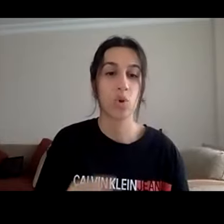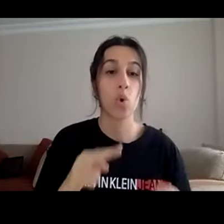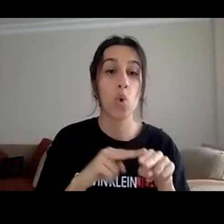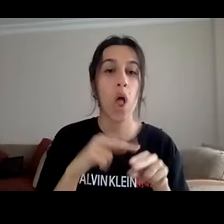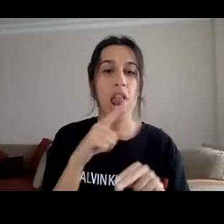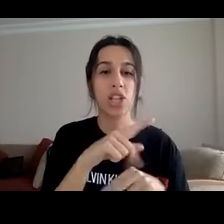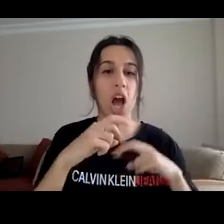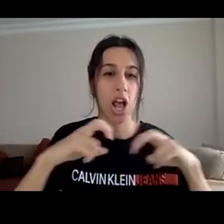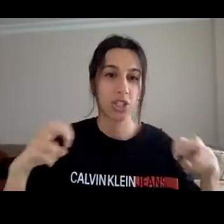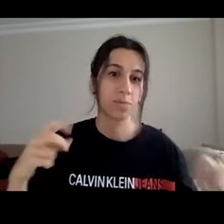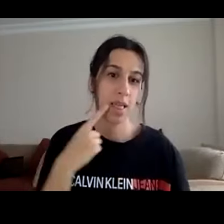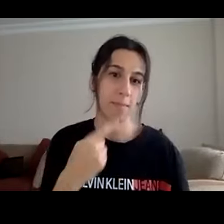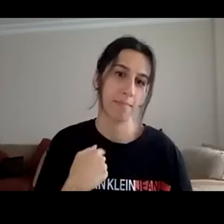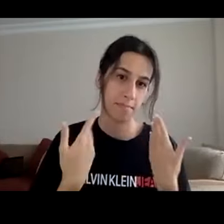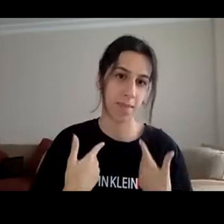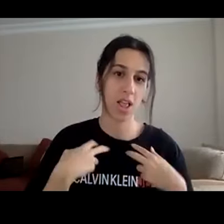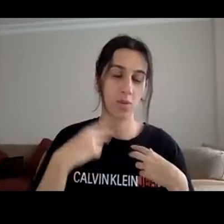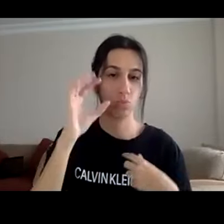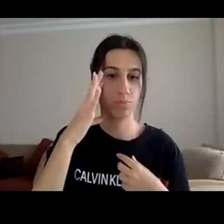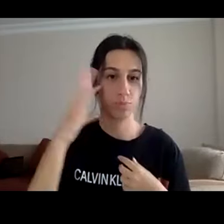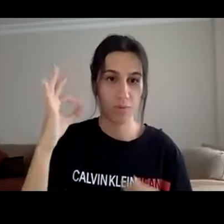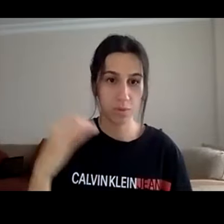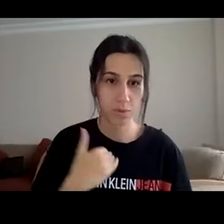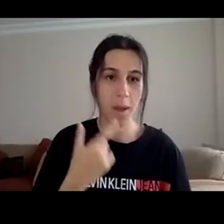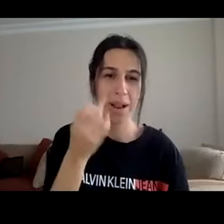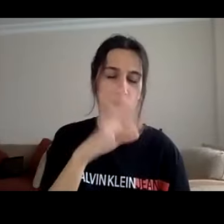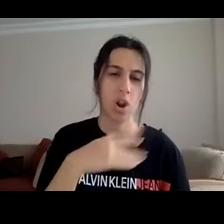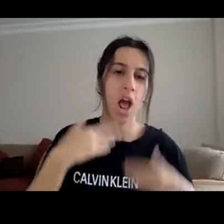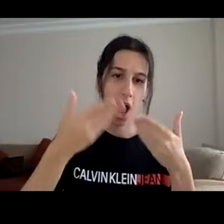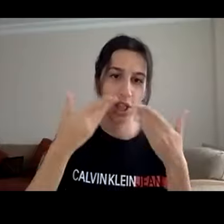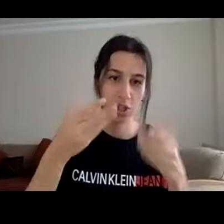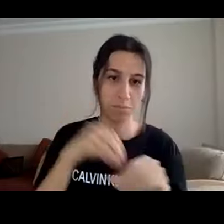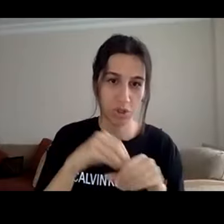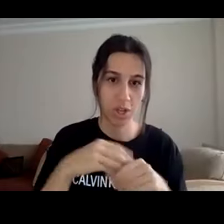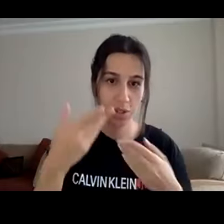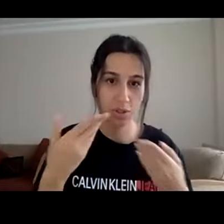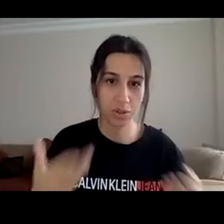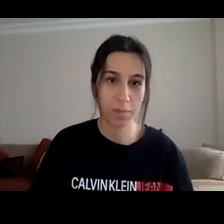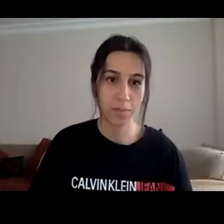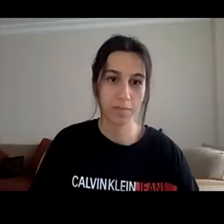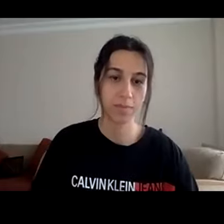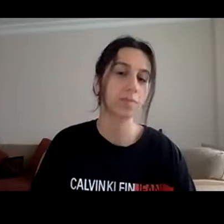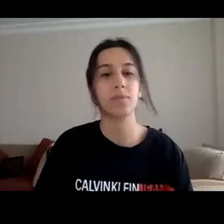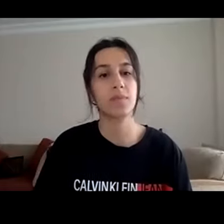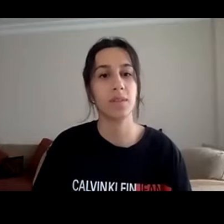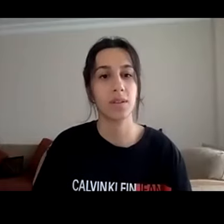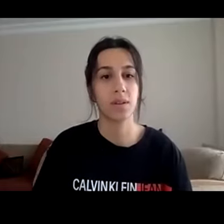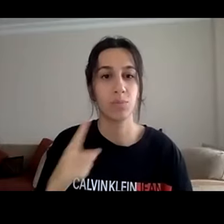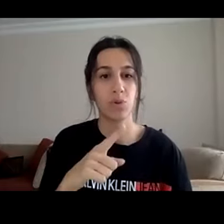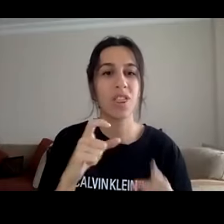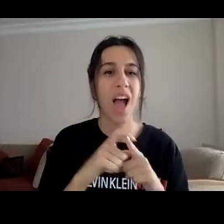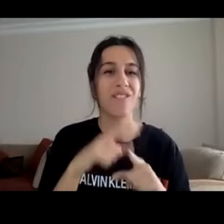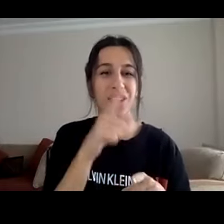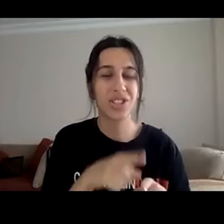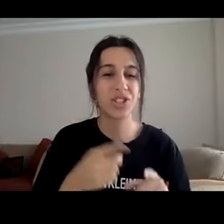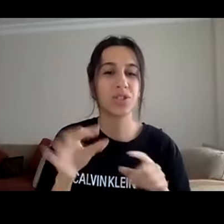araştırmalarında uzmanlaşmış birisiyim ben. Birazdan bunu açacağım zaten sunumu da. Bu davranış ve tutumları ölçen tarafız